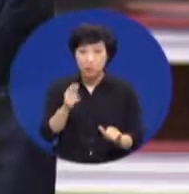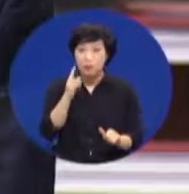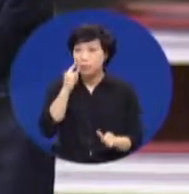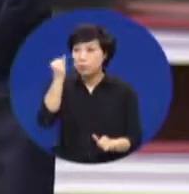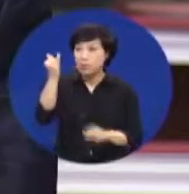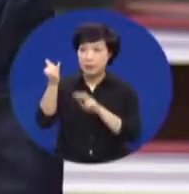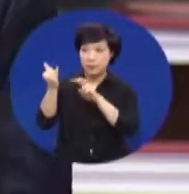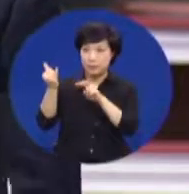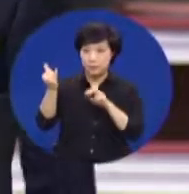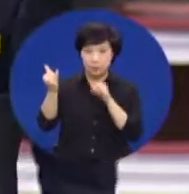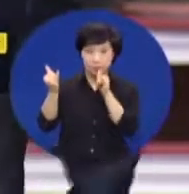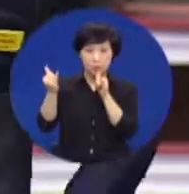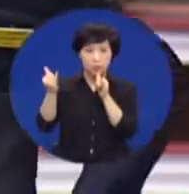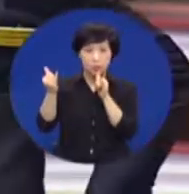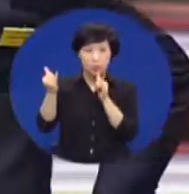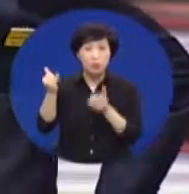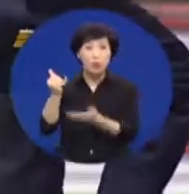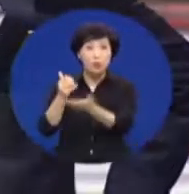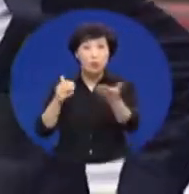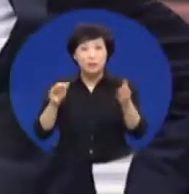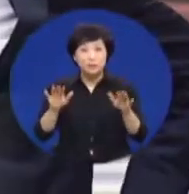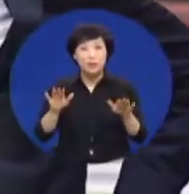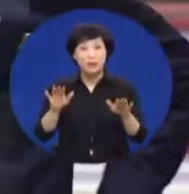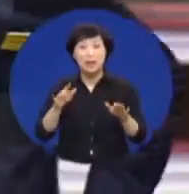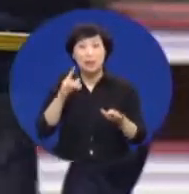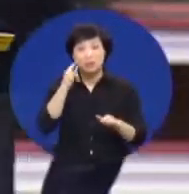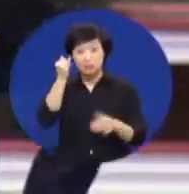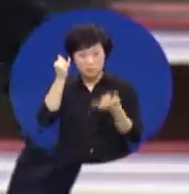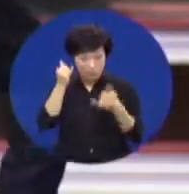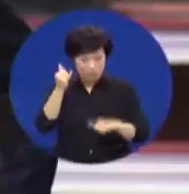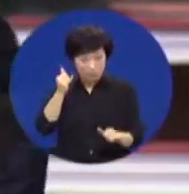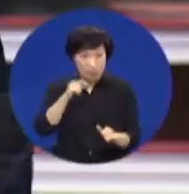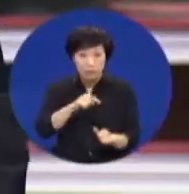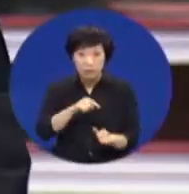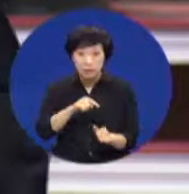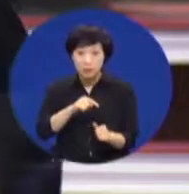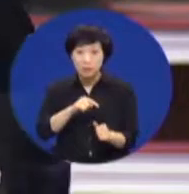미워하지. 근데 부모는 자식을